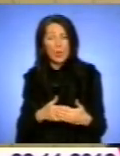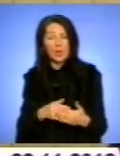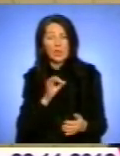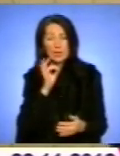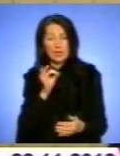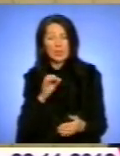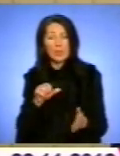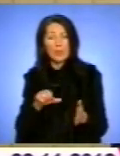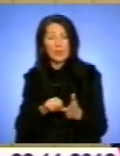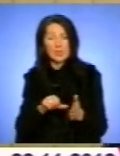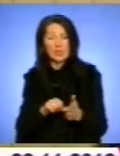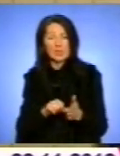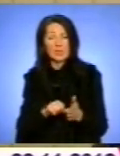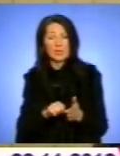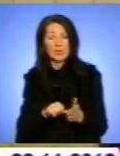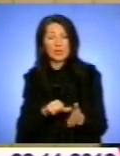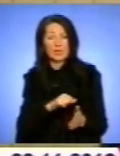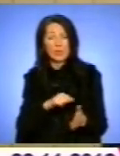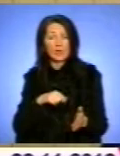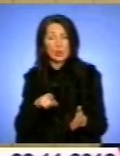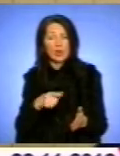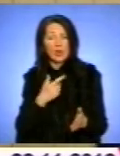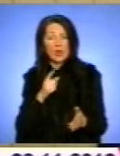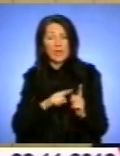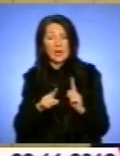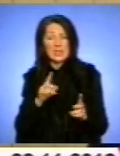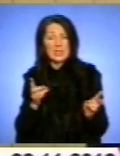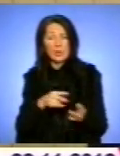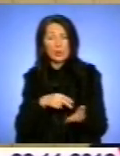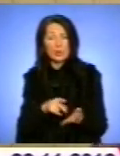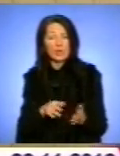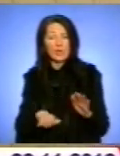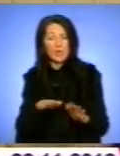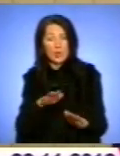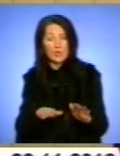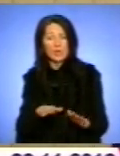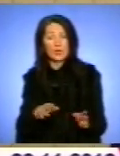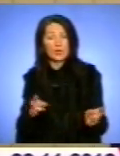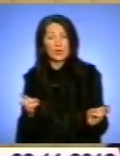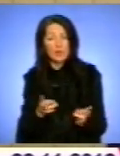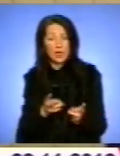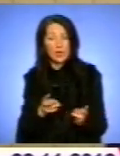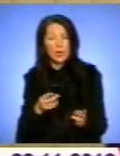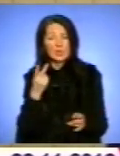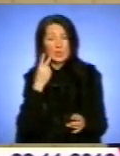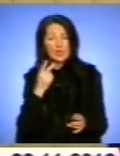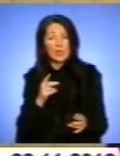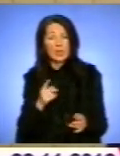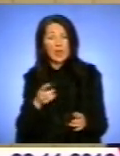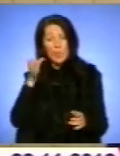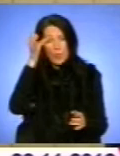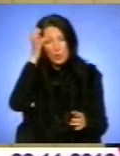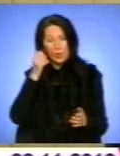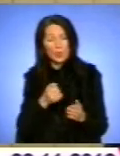скажімо, представництво самих тут в Раді. І треба підходити виважено, треба підходити завжди насамперед мудро